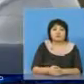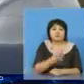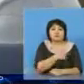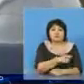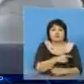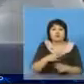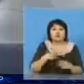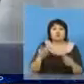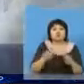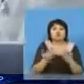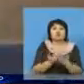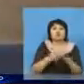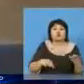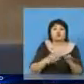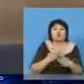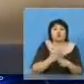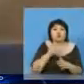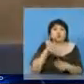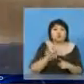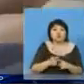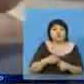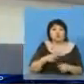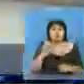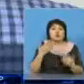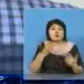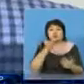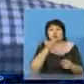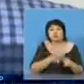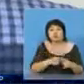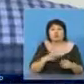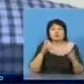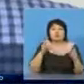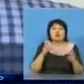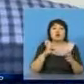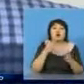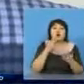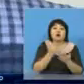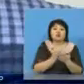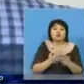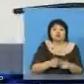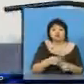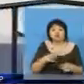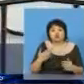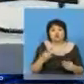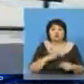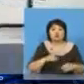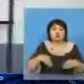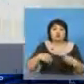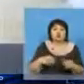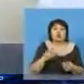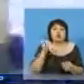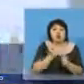Медицина саласында жаңа жоба қолданысқа келеді. Қазіргі уақытта әр тұрғынның статусы анықталды. Соған сәйкес жұмыс беруші